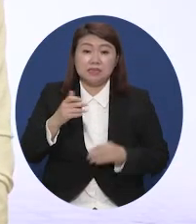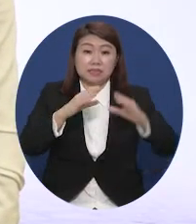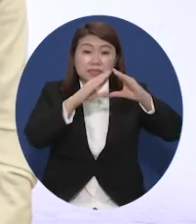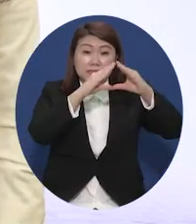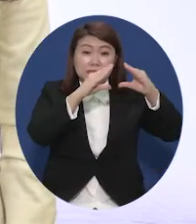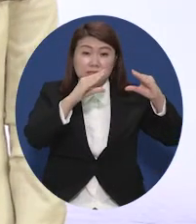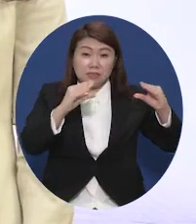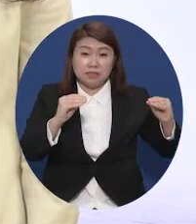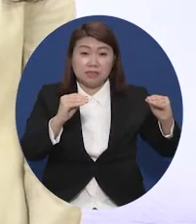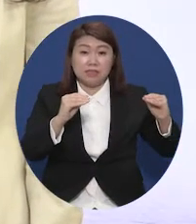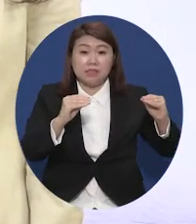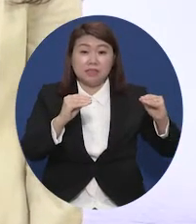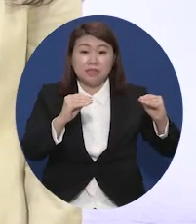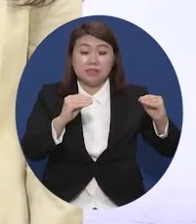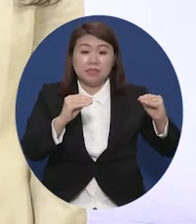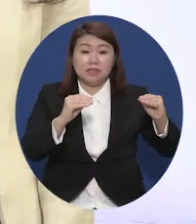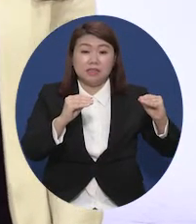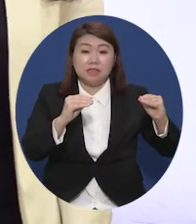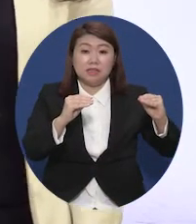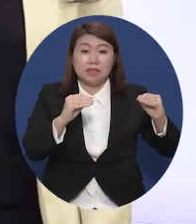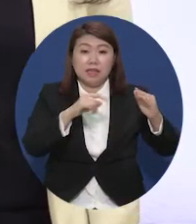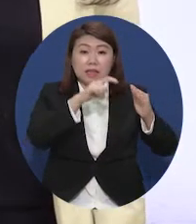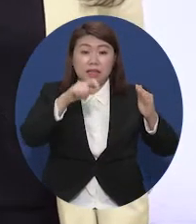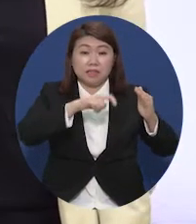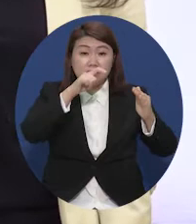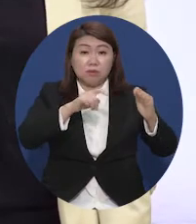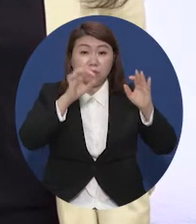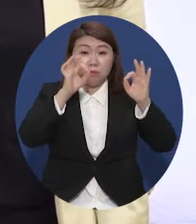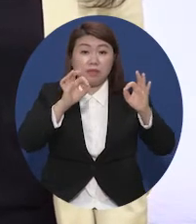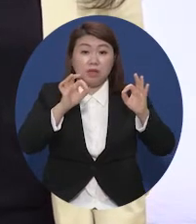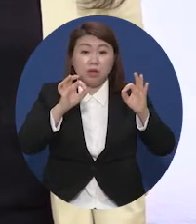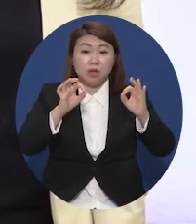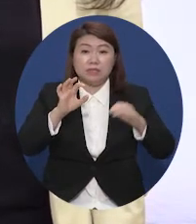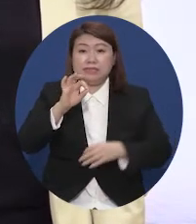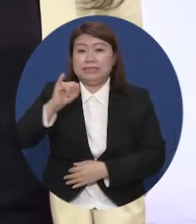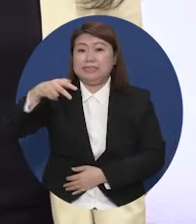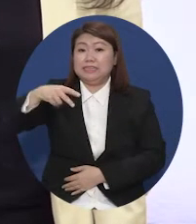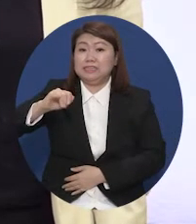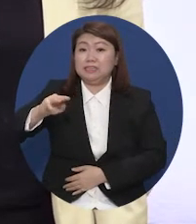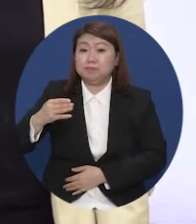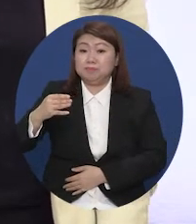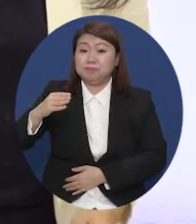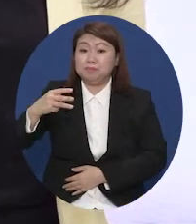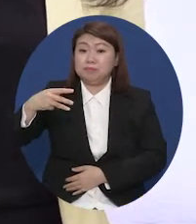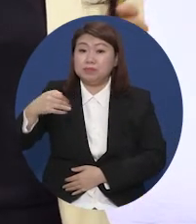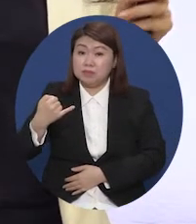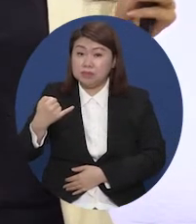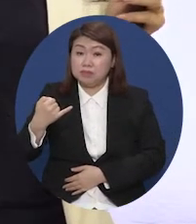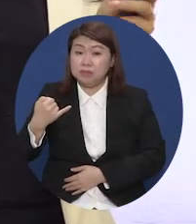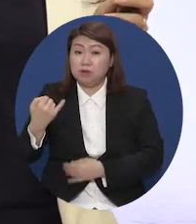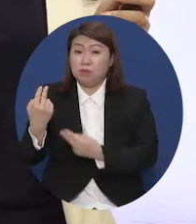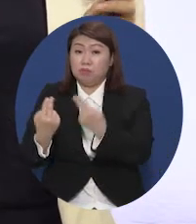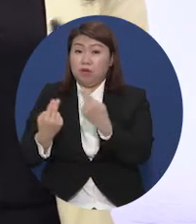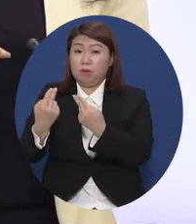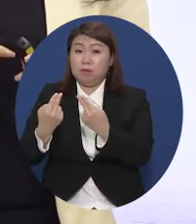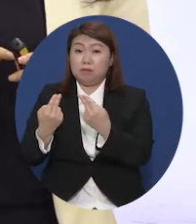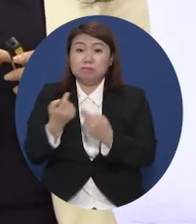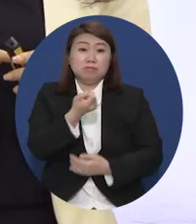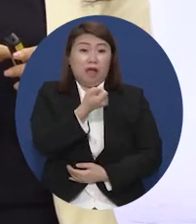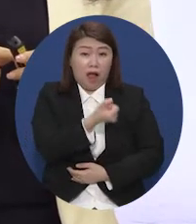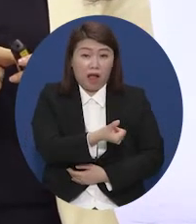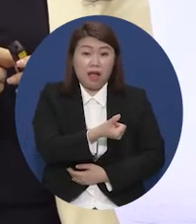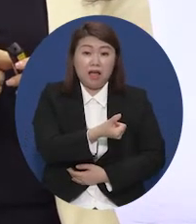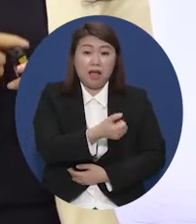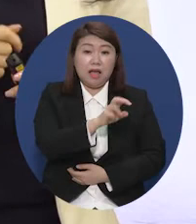사실 마야 피라미드들은 그 피라미드 하면 생각나는 이집트의 것들과 비교했을 때는 크기가 참 작습니다